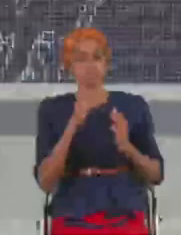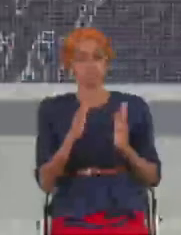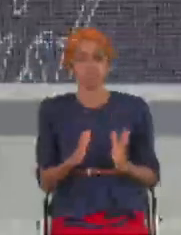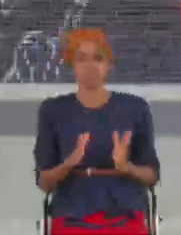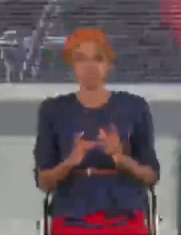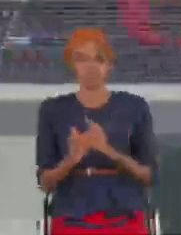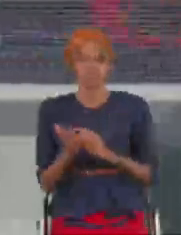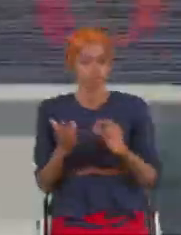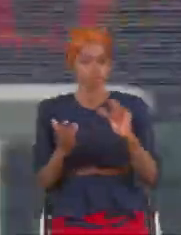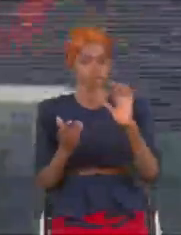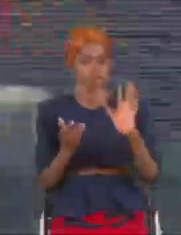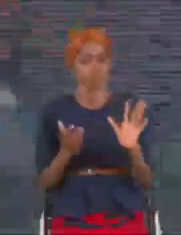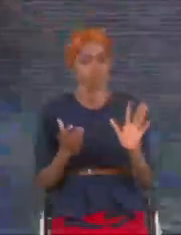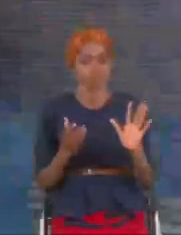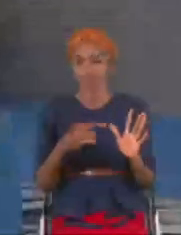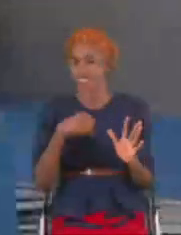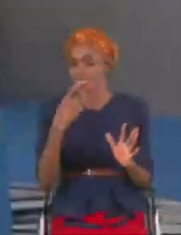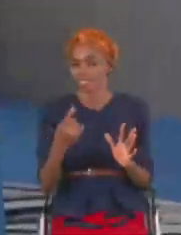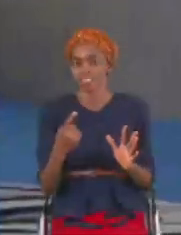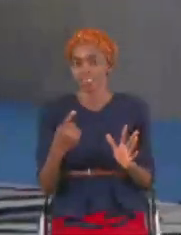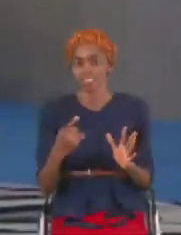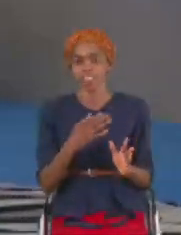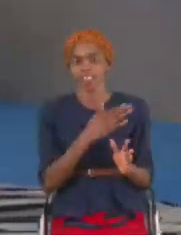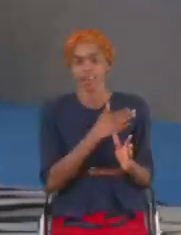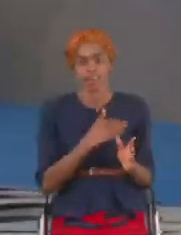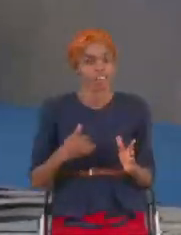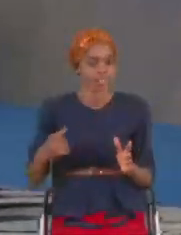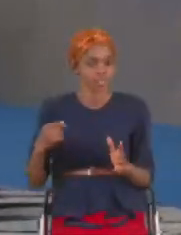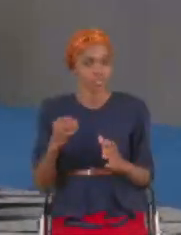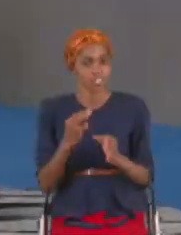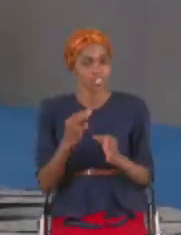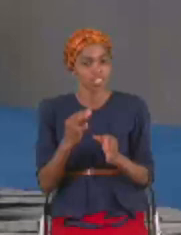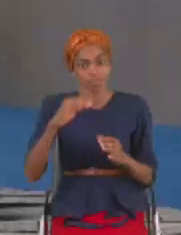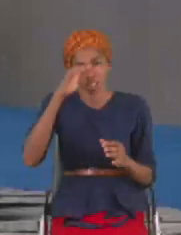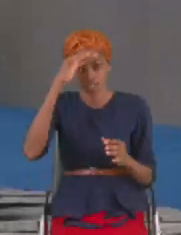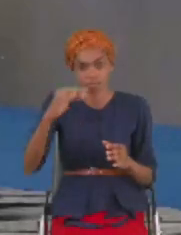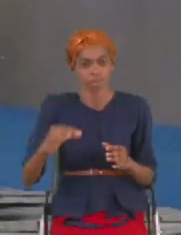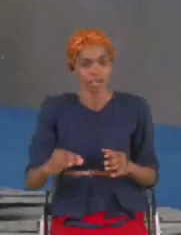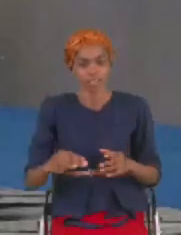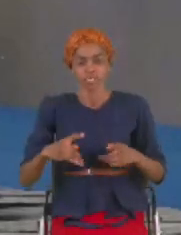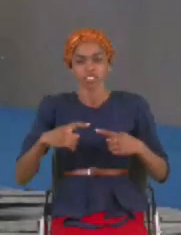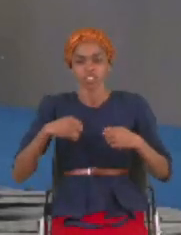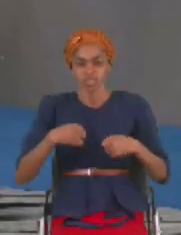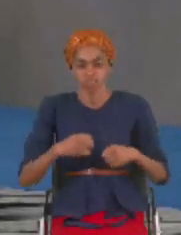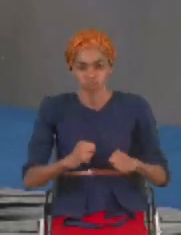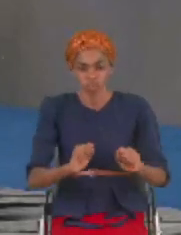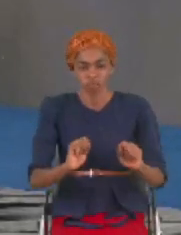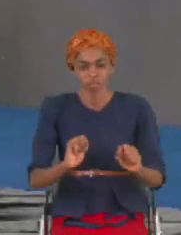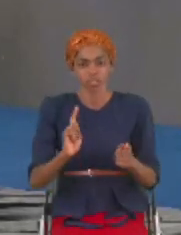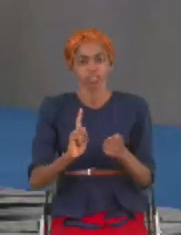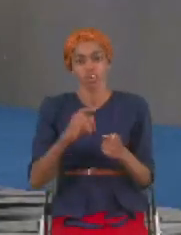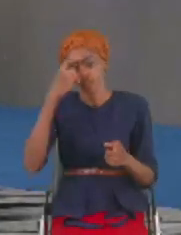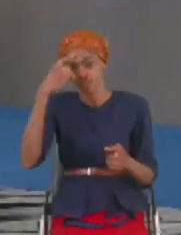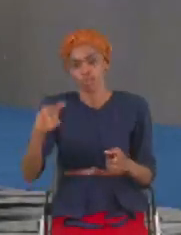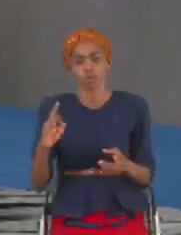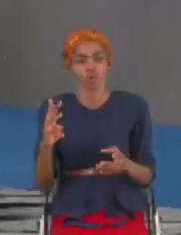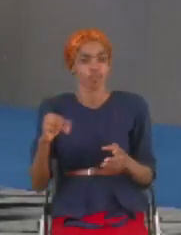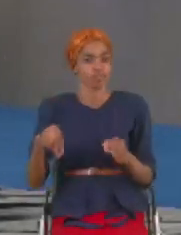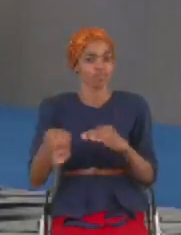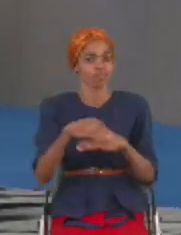verser 5 et 10 et l'athlète n'est pas couronnée ci n'a pas combattu